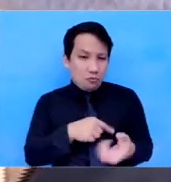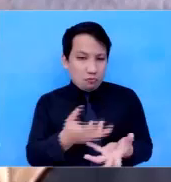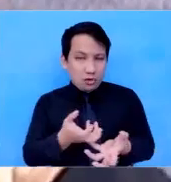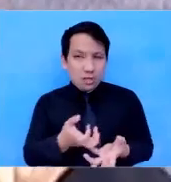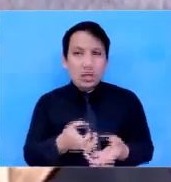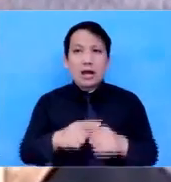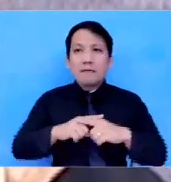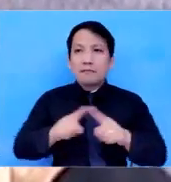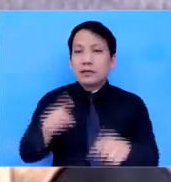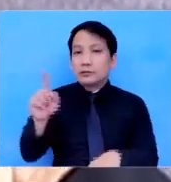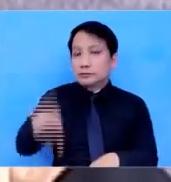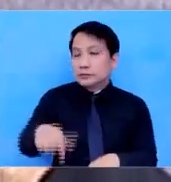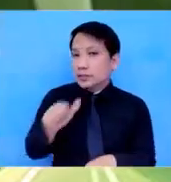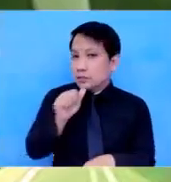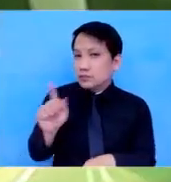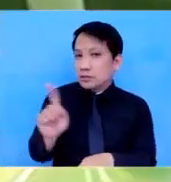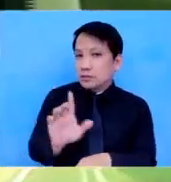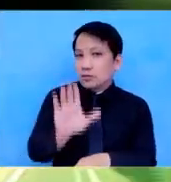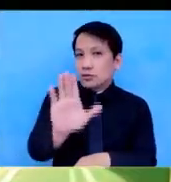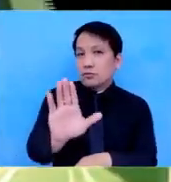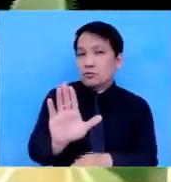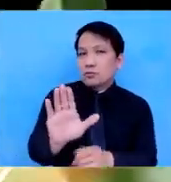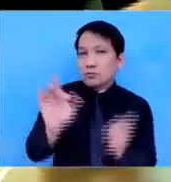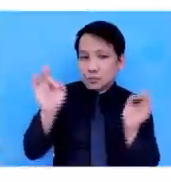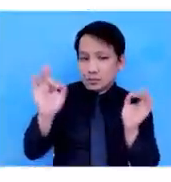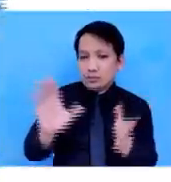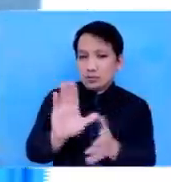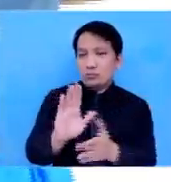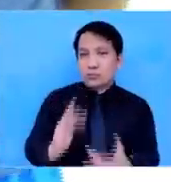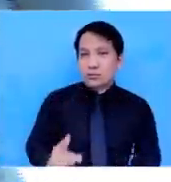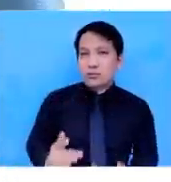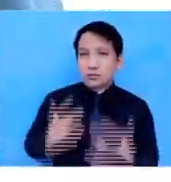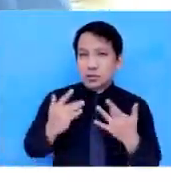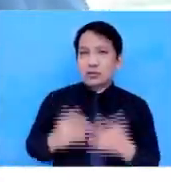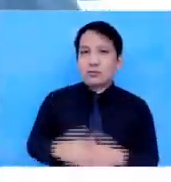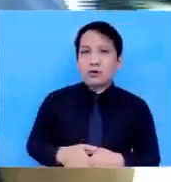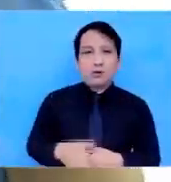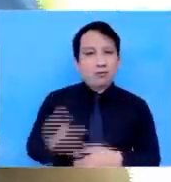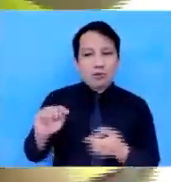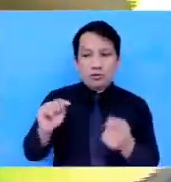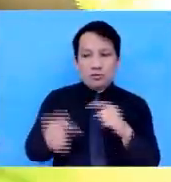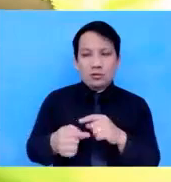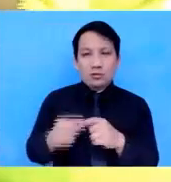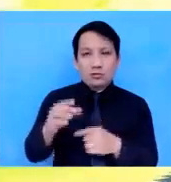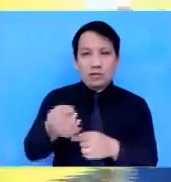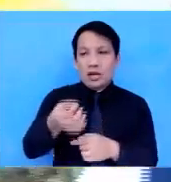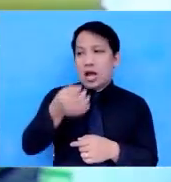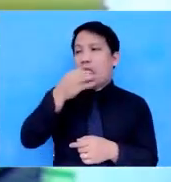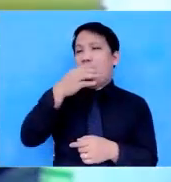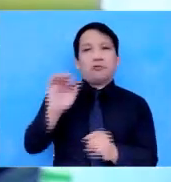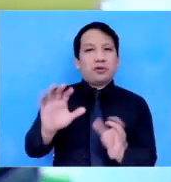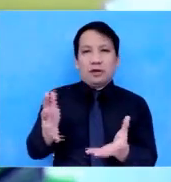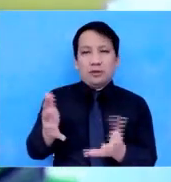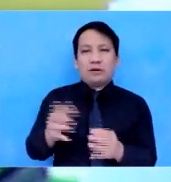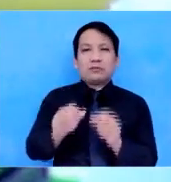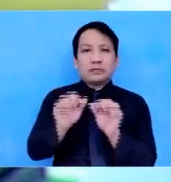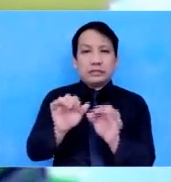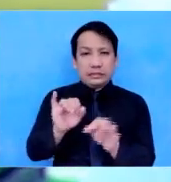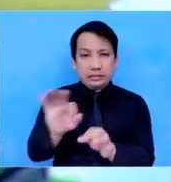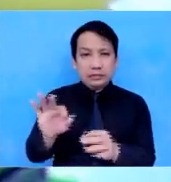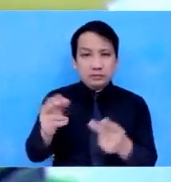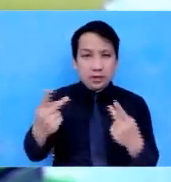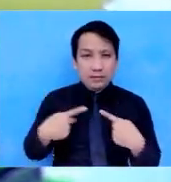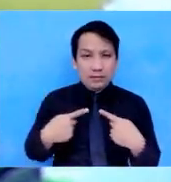to the detriment of your health. Wala pa namang kaso na fireworks ingestion o nakalulo na paputok. Sakaling mangyari yan, heto ang